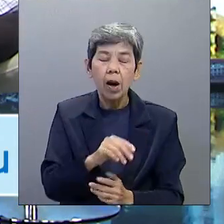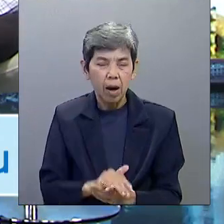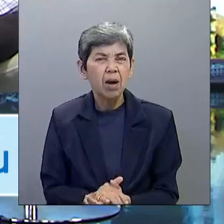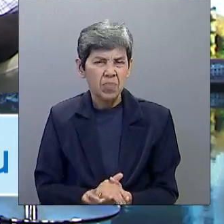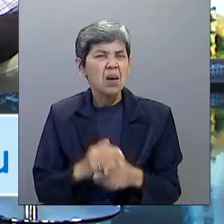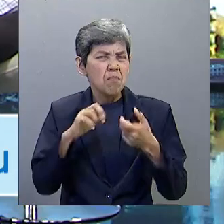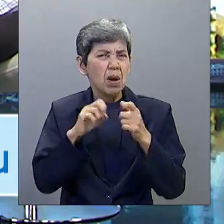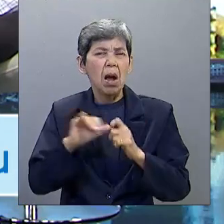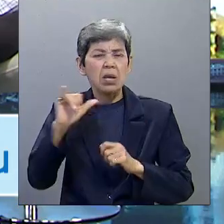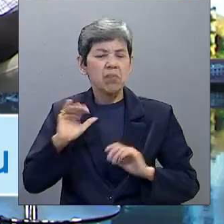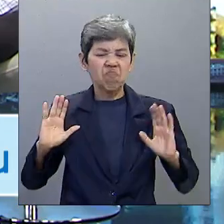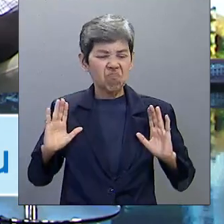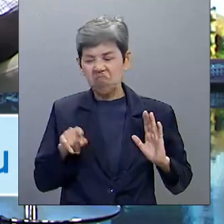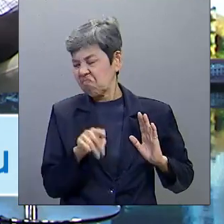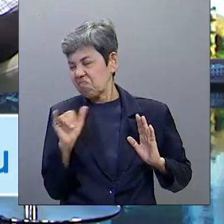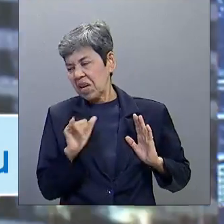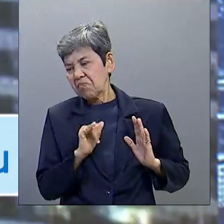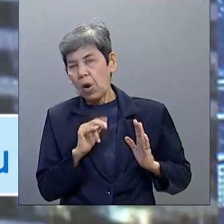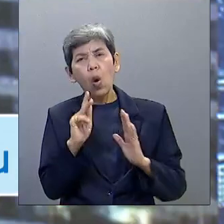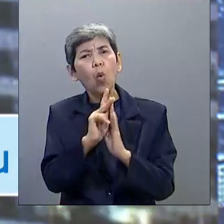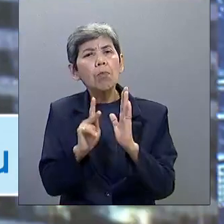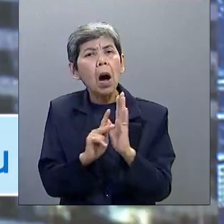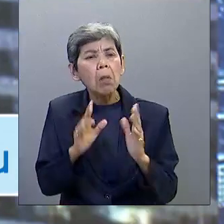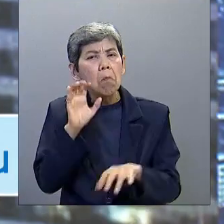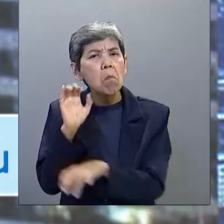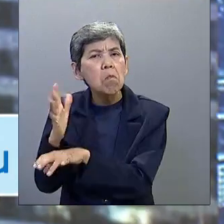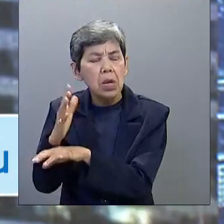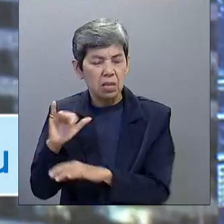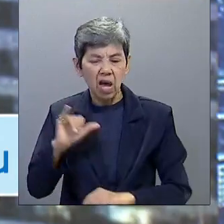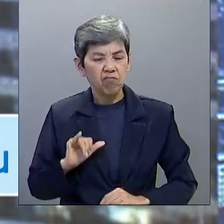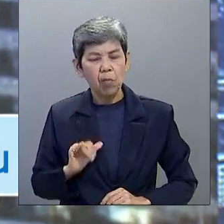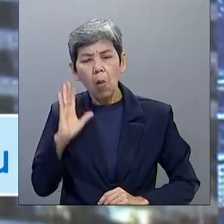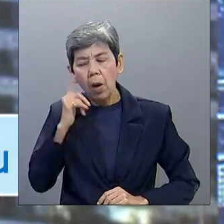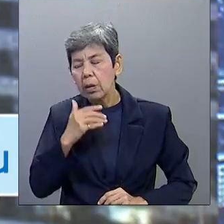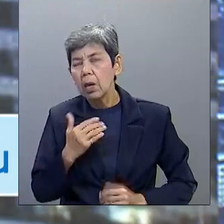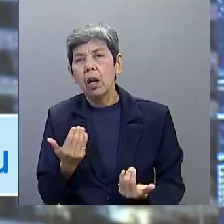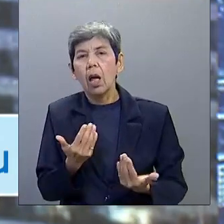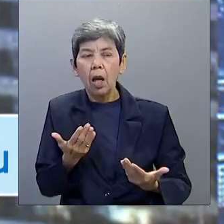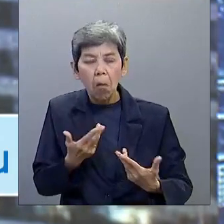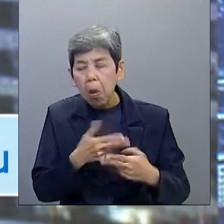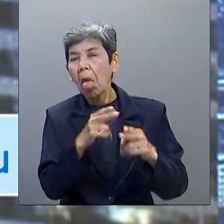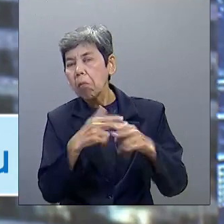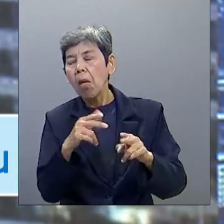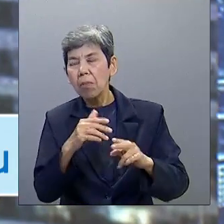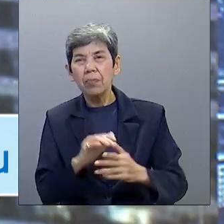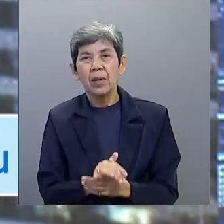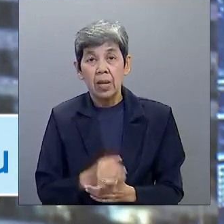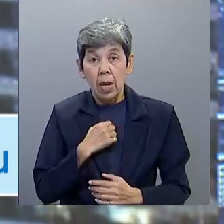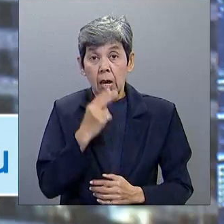ค่ะบางทีญาติเซ็นไม่รับด้วยเพราะว่าไม่ได้มีกฎหมายบังคับนอกจากแบบพ่อแม่ห้ามทิ้งลูกลูกทิ้งห้ามทิ้งพ่อแม่แต่ว่